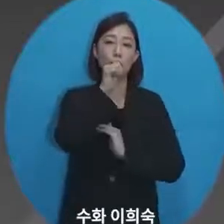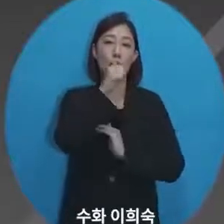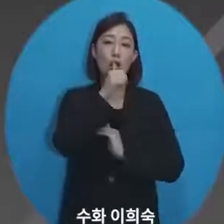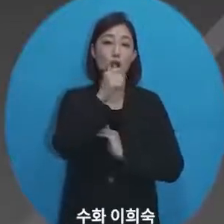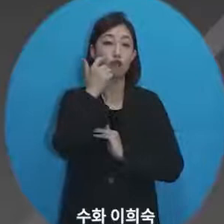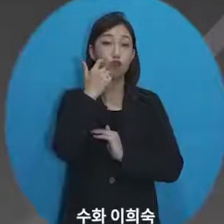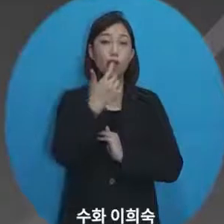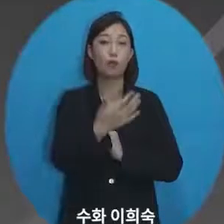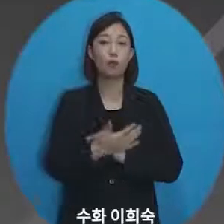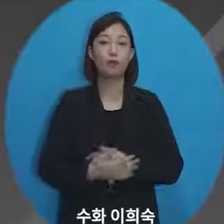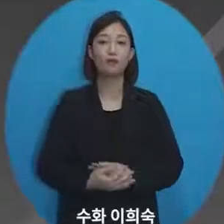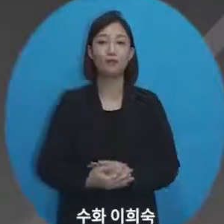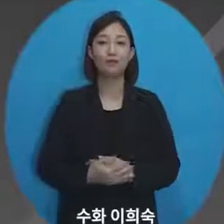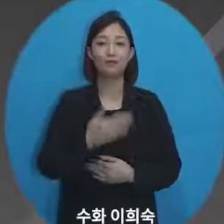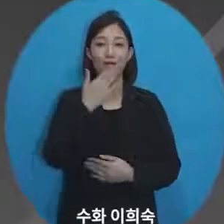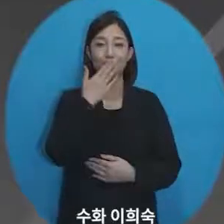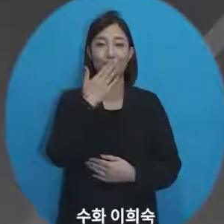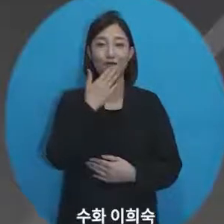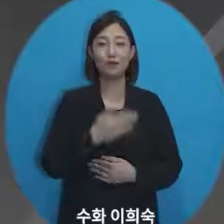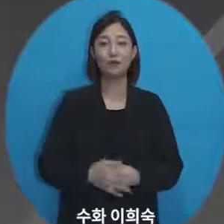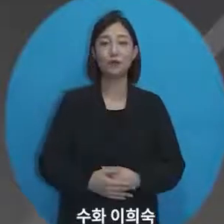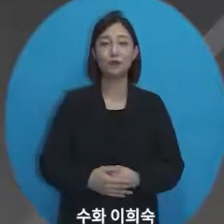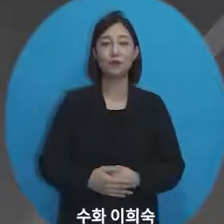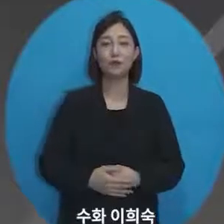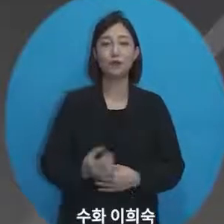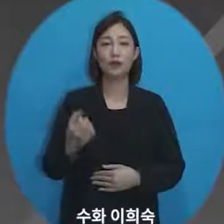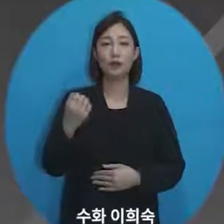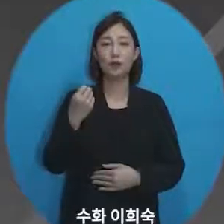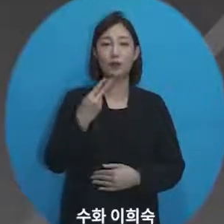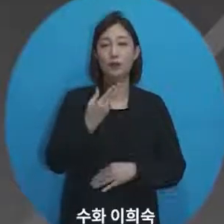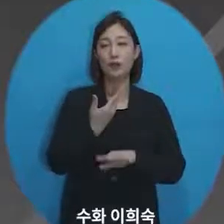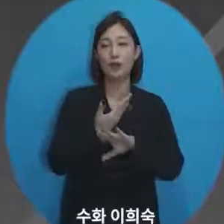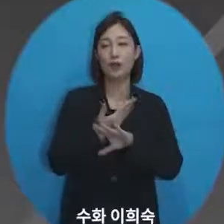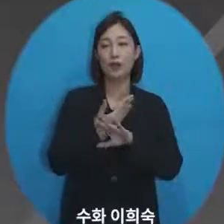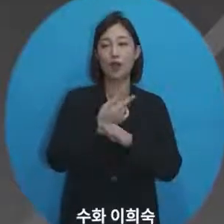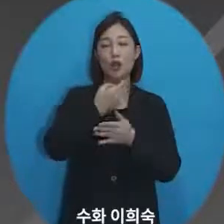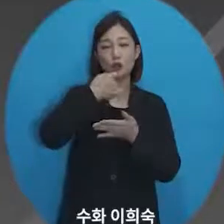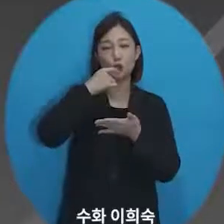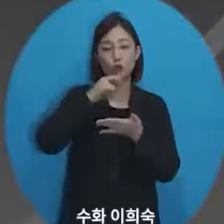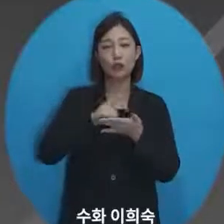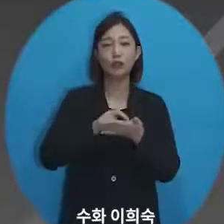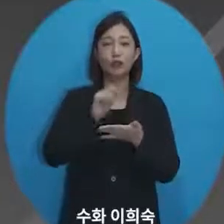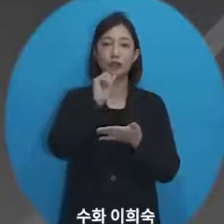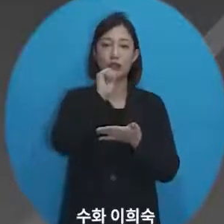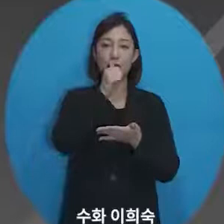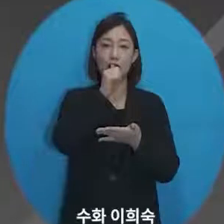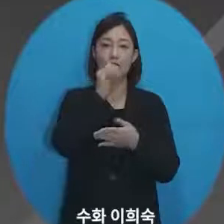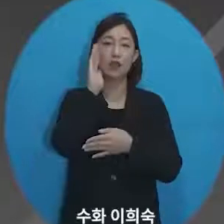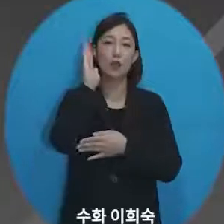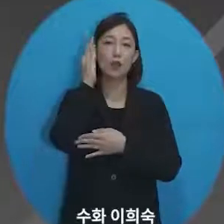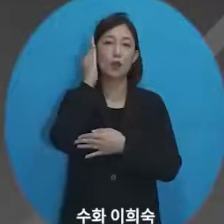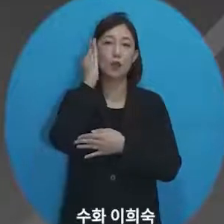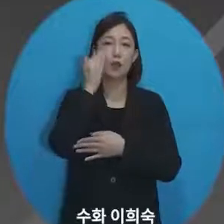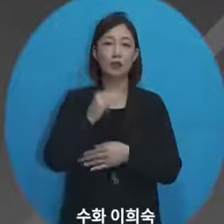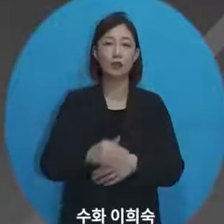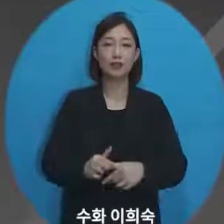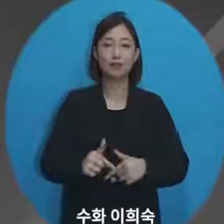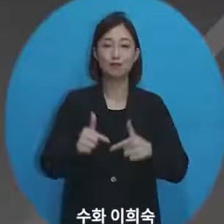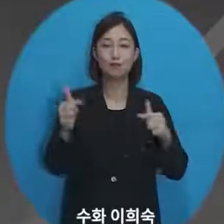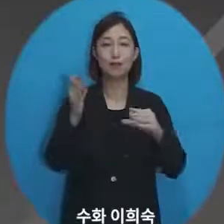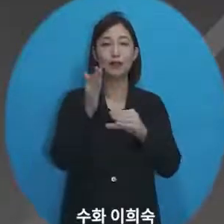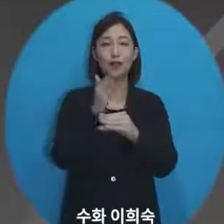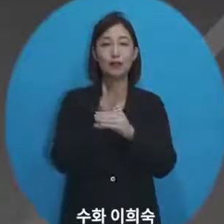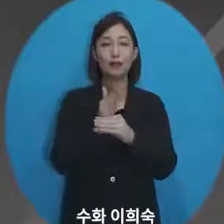부분들이 있습니다. 또한 쉬운 안내라는 부분들이 이제 최근에 많이 얘기들을 하고 있는데요.